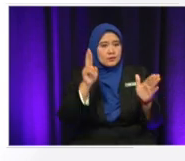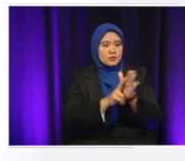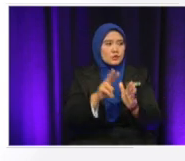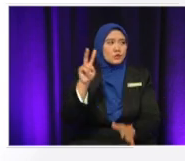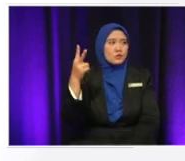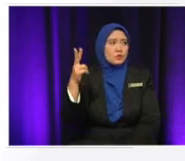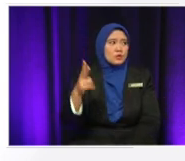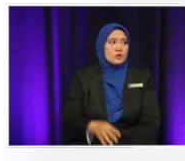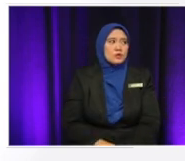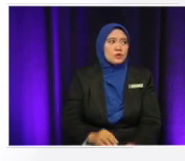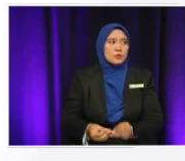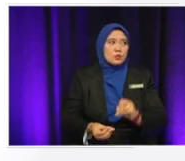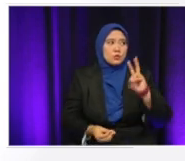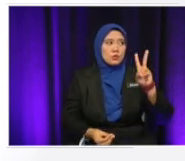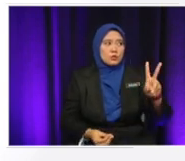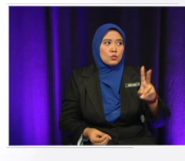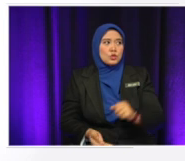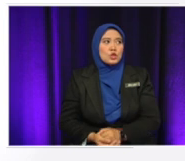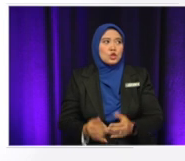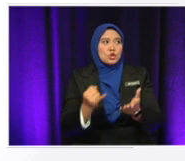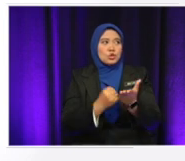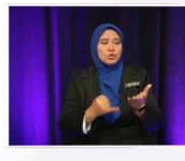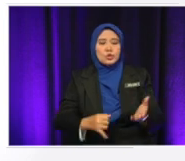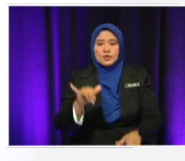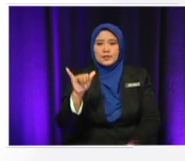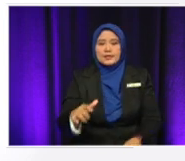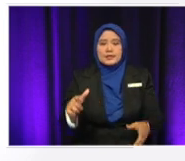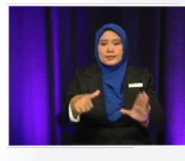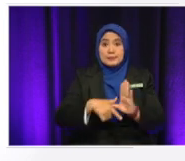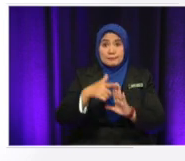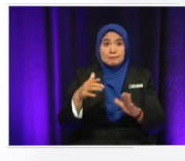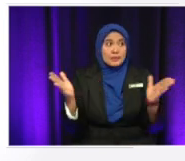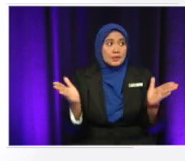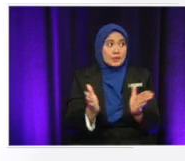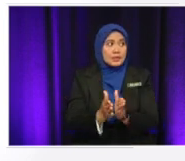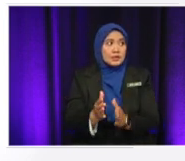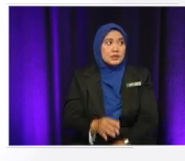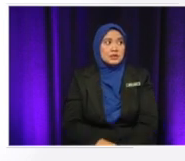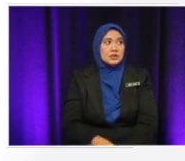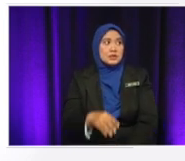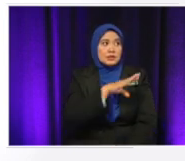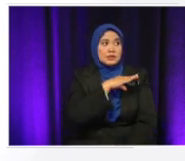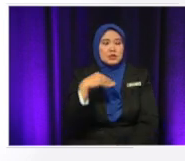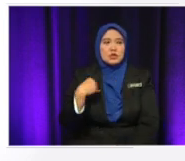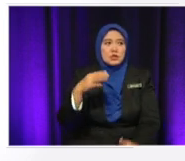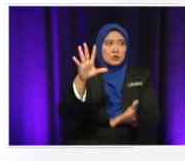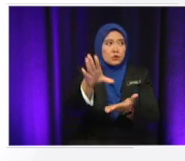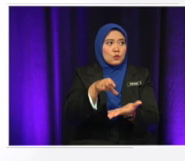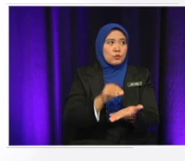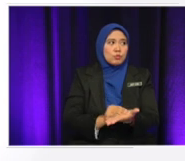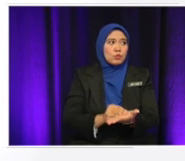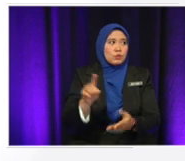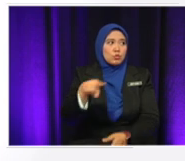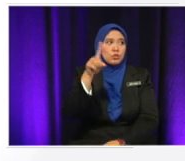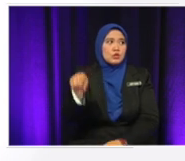tersusun seperti raja 12 Oke dan pilih ketiga-tiga image bulatan